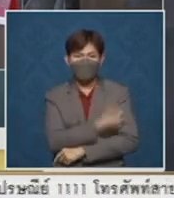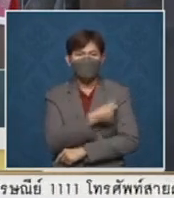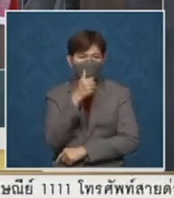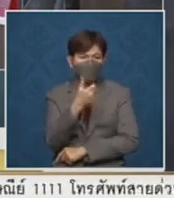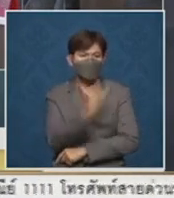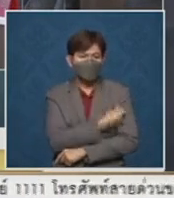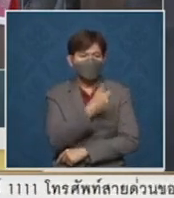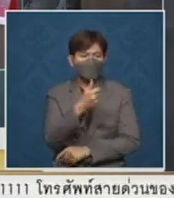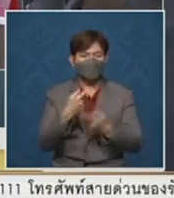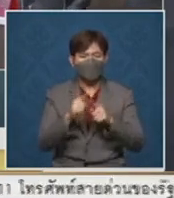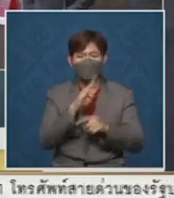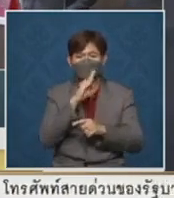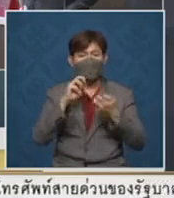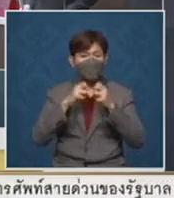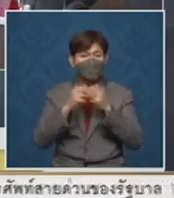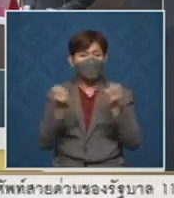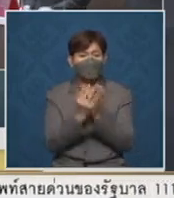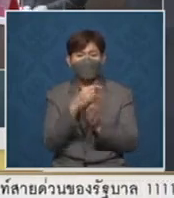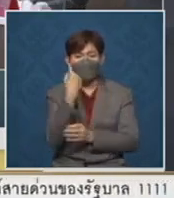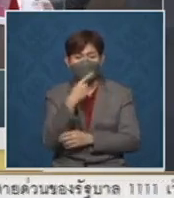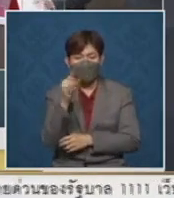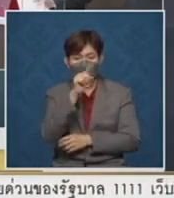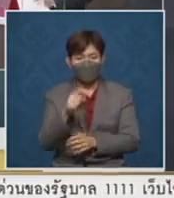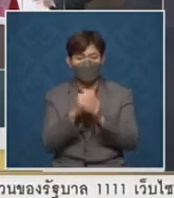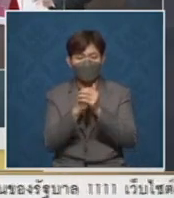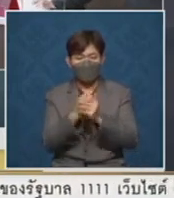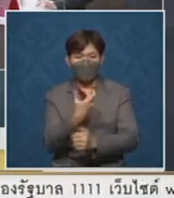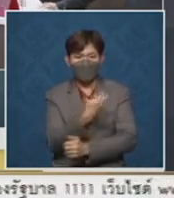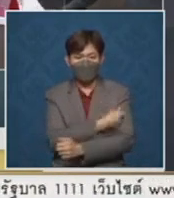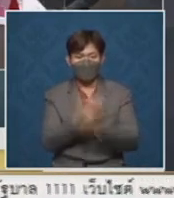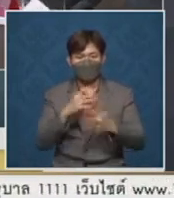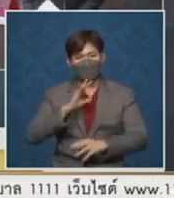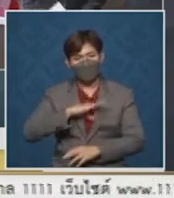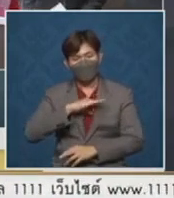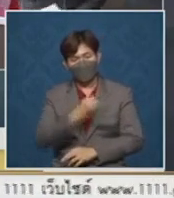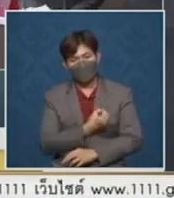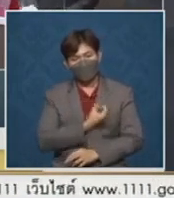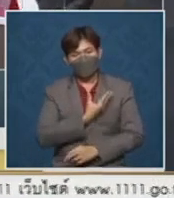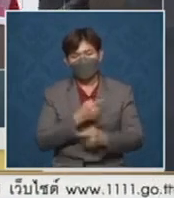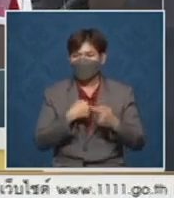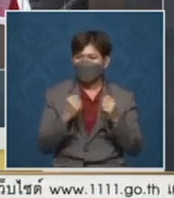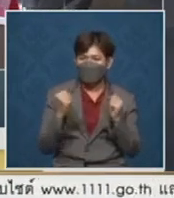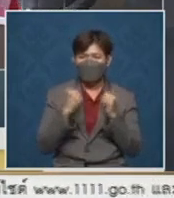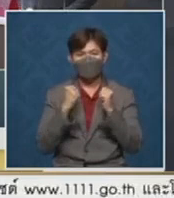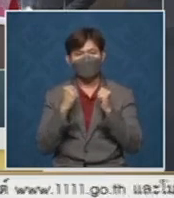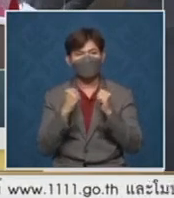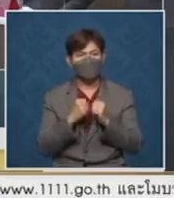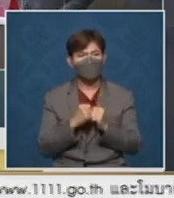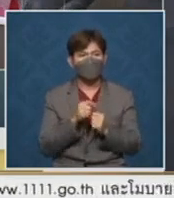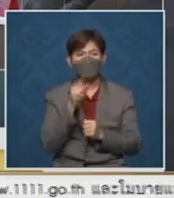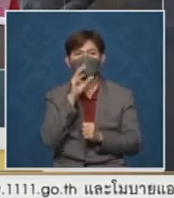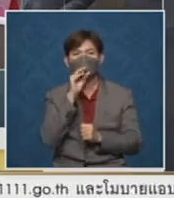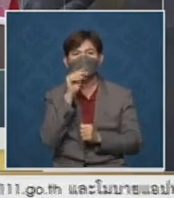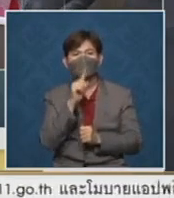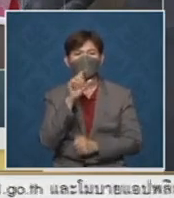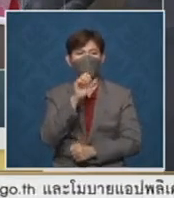ซึ่งล่าสุดมีการปรับให้เข้ากับสถานการณ์โรคระบาดแต่ท่านก็ไม่ใช้ยังจะดึงดันรวบอำนาจไว้ที่ตัวเองแล้วที่ผ่านมาการ